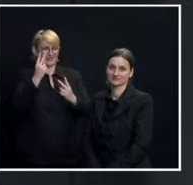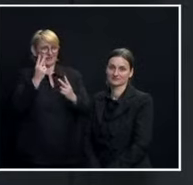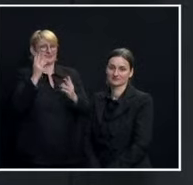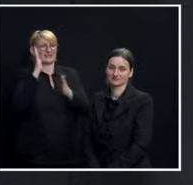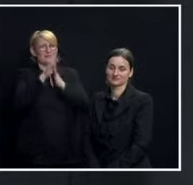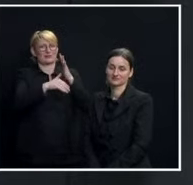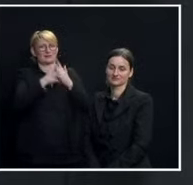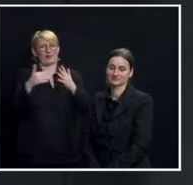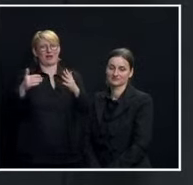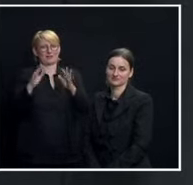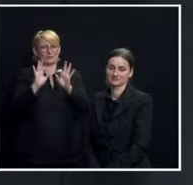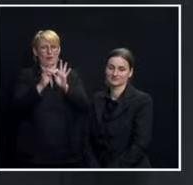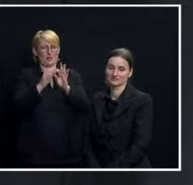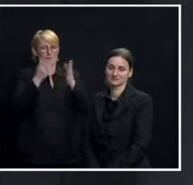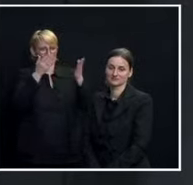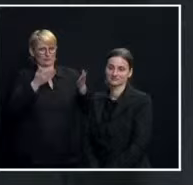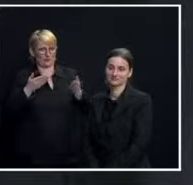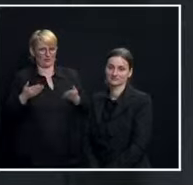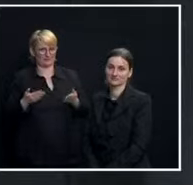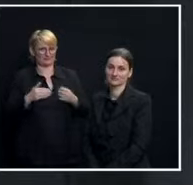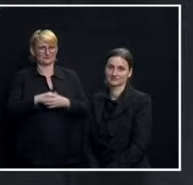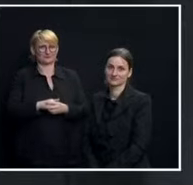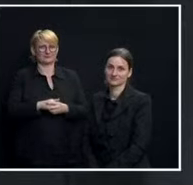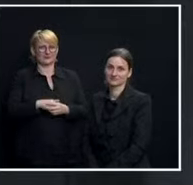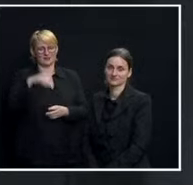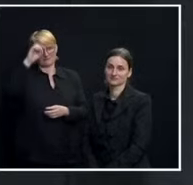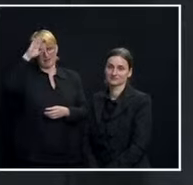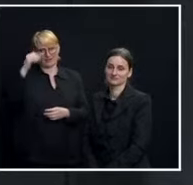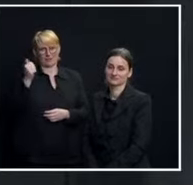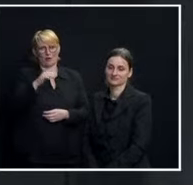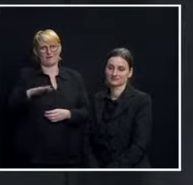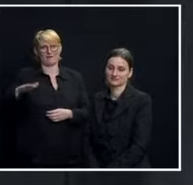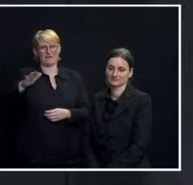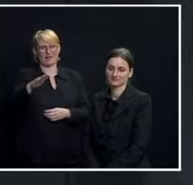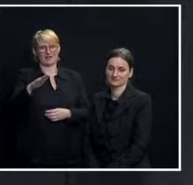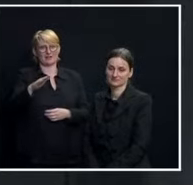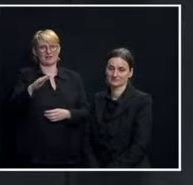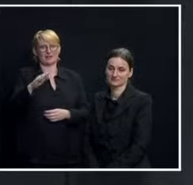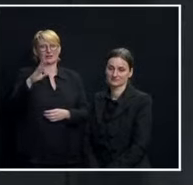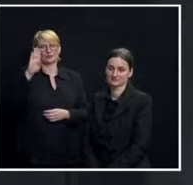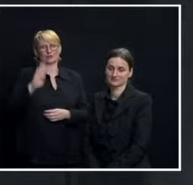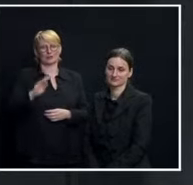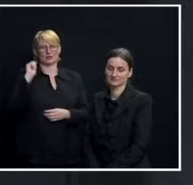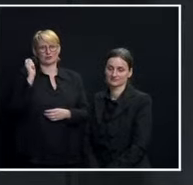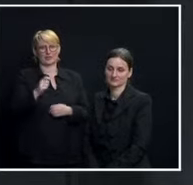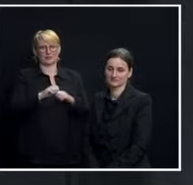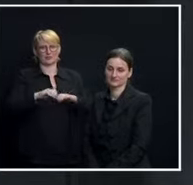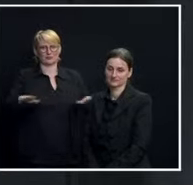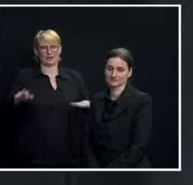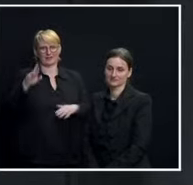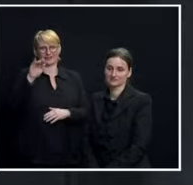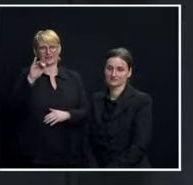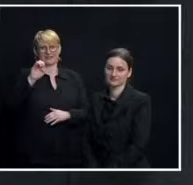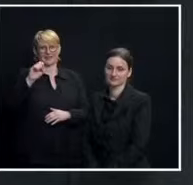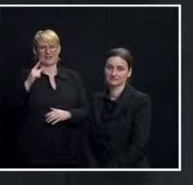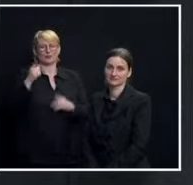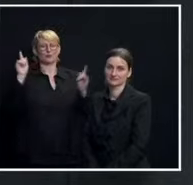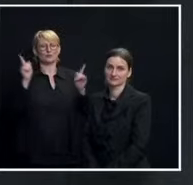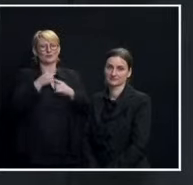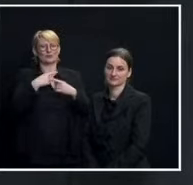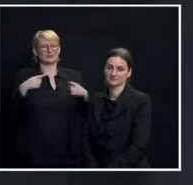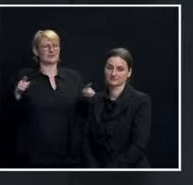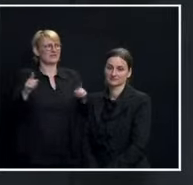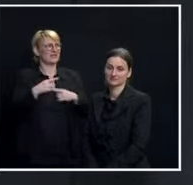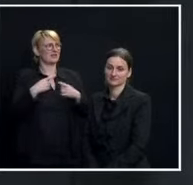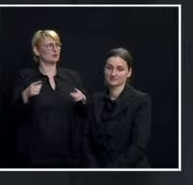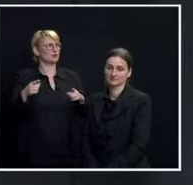unsere Gebärdensprache-Dolmetscherinnen. Das ist Maike Döllefeld, Susanne Schmidt, Kathleen Riegert und die Musik dolmetscht